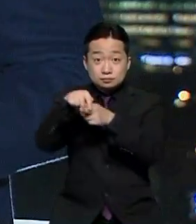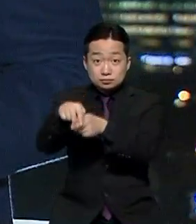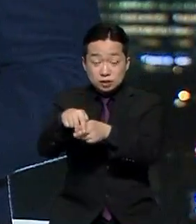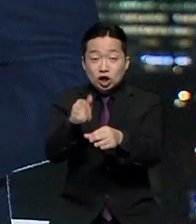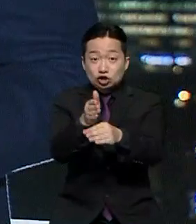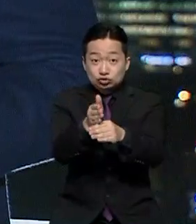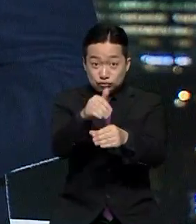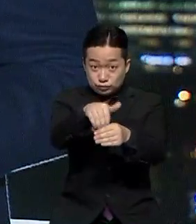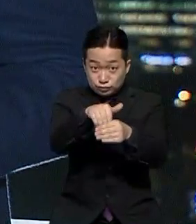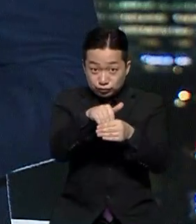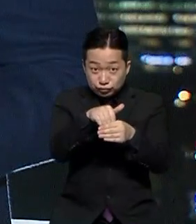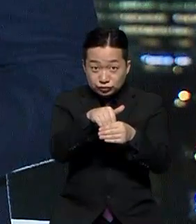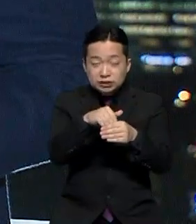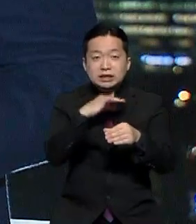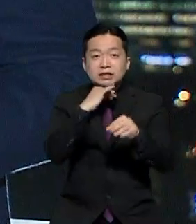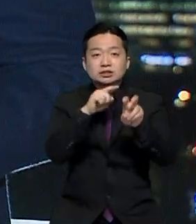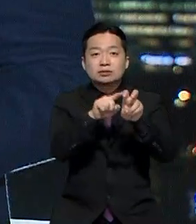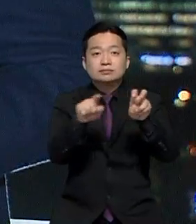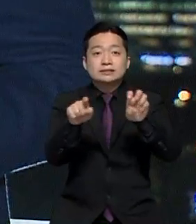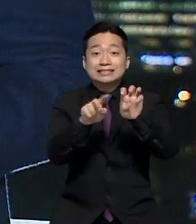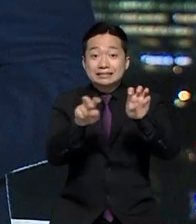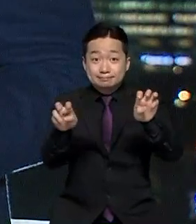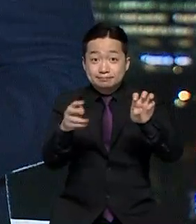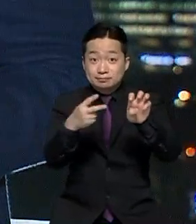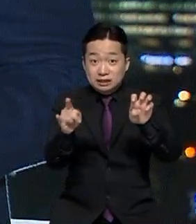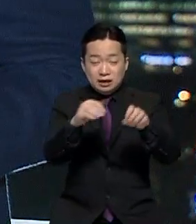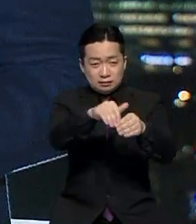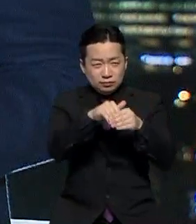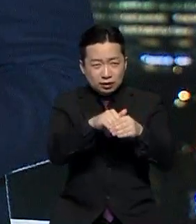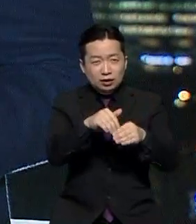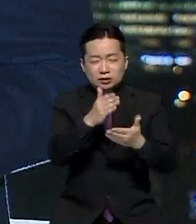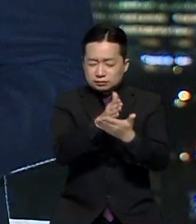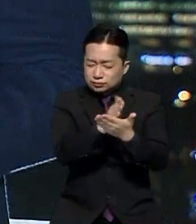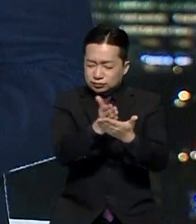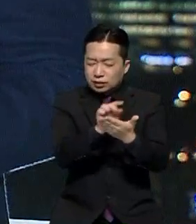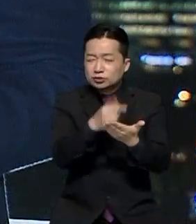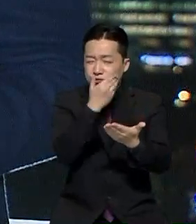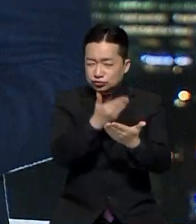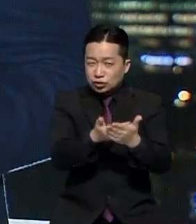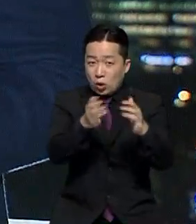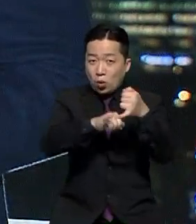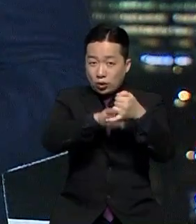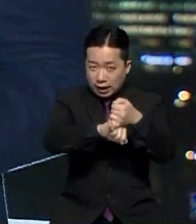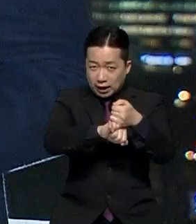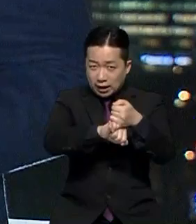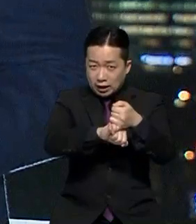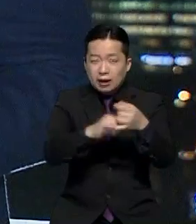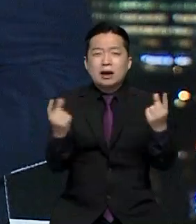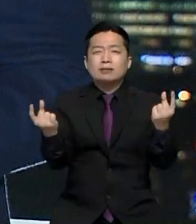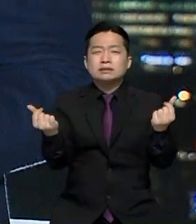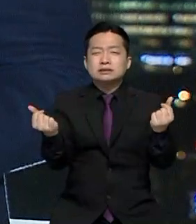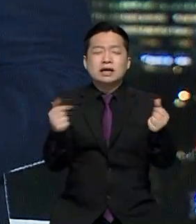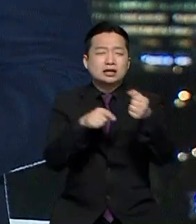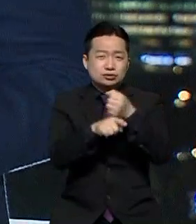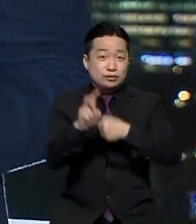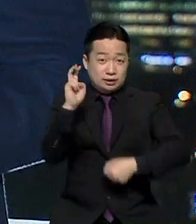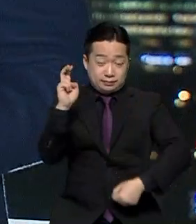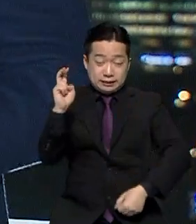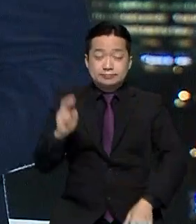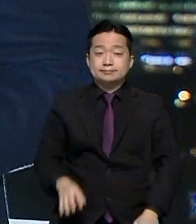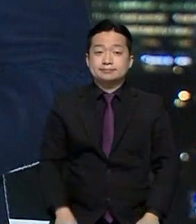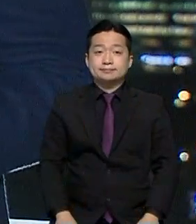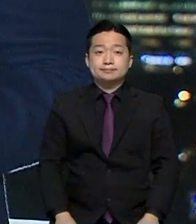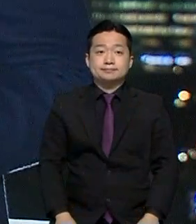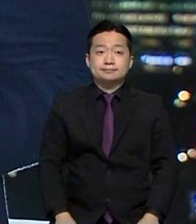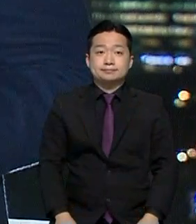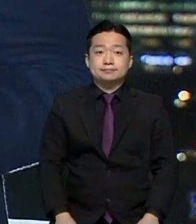중도층과 2030세대 표심을 잡는 게 승부의 관건이라고 보는 점도 공약이 수렴하는 이유로 꼽힙니다. SBS